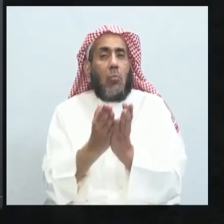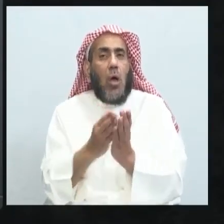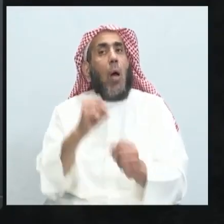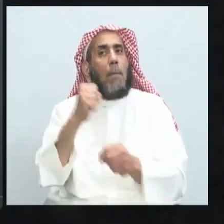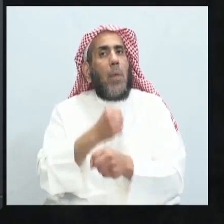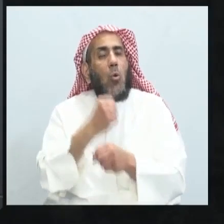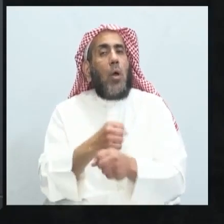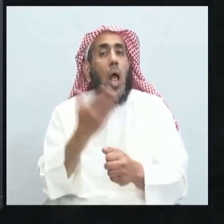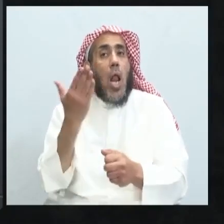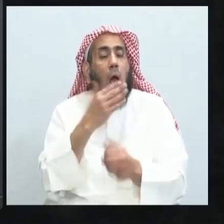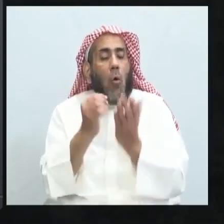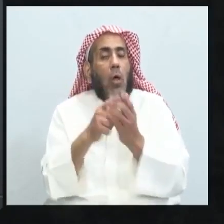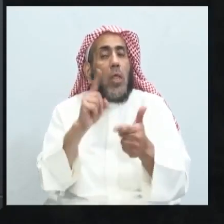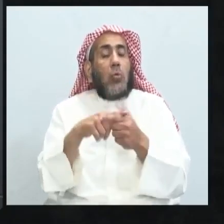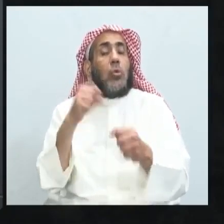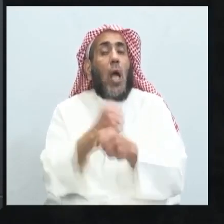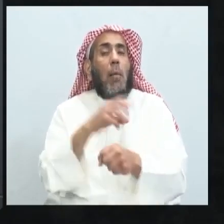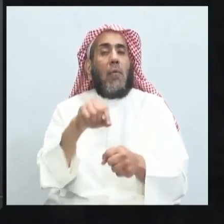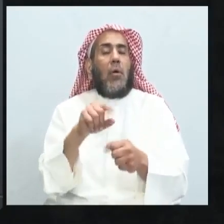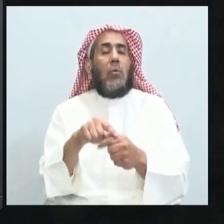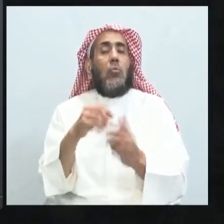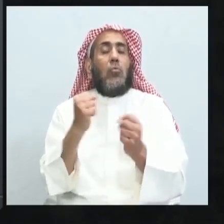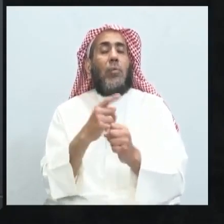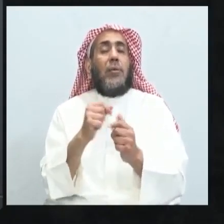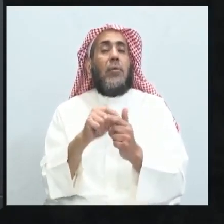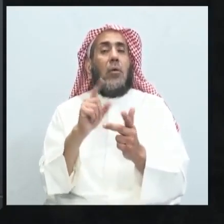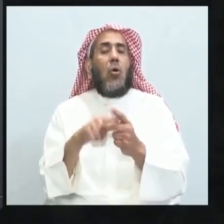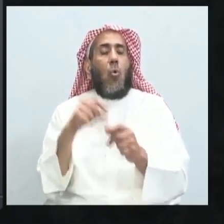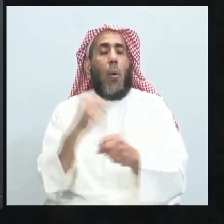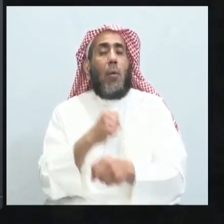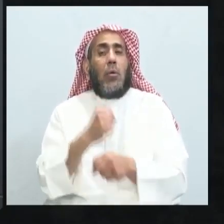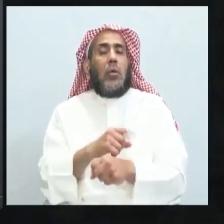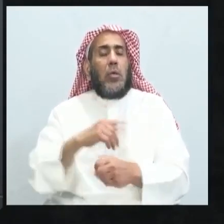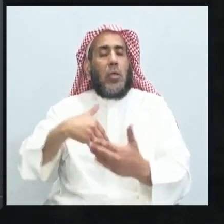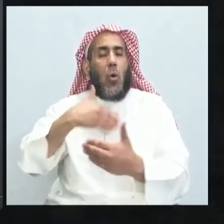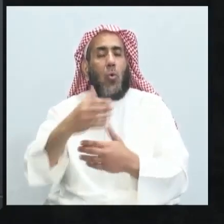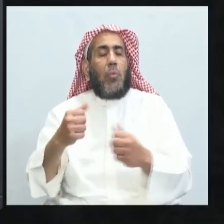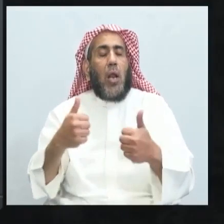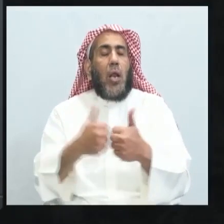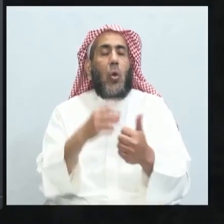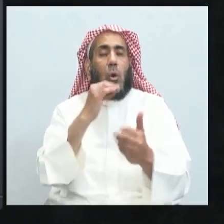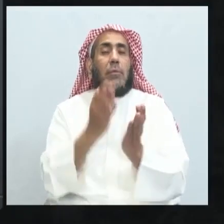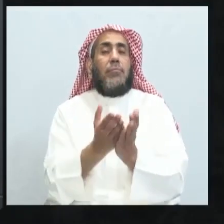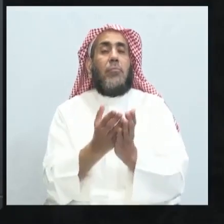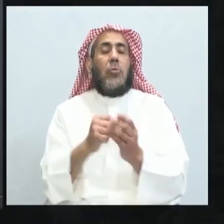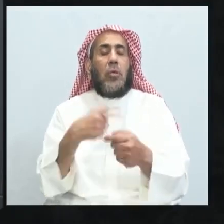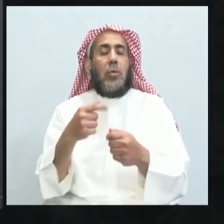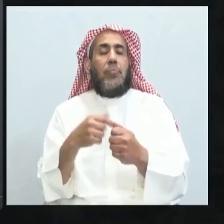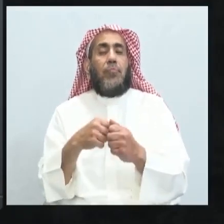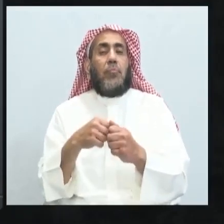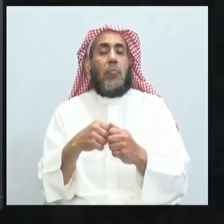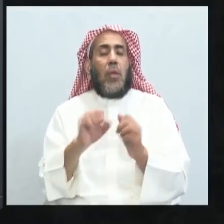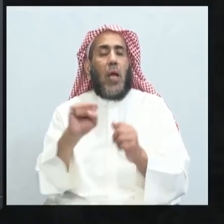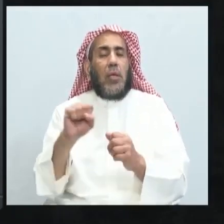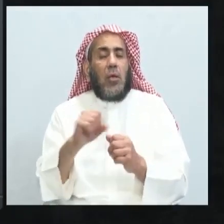اعملوا به معى تعمل بالقران وما في اقراوا القران تعرفوا به واعملوا به تكونوا من اهله تكون من اهل القران تكون من اهل